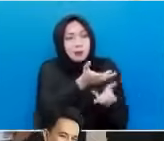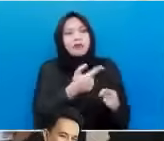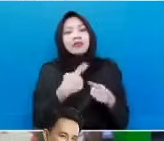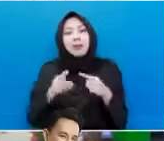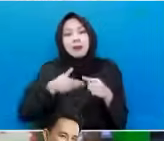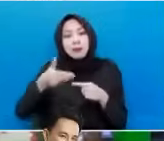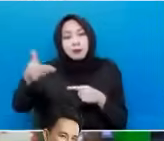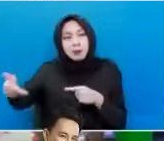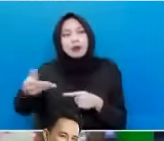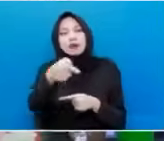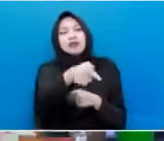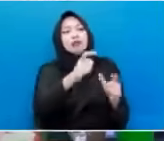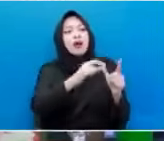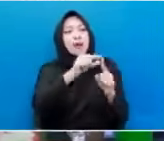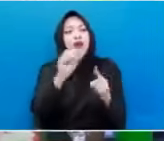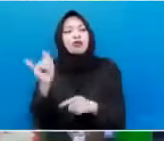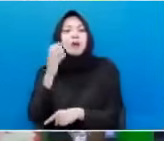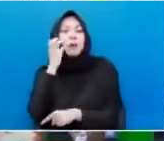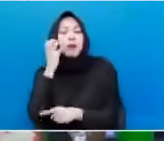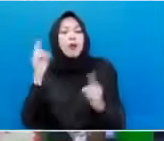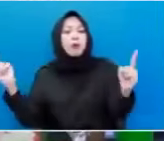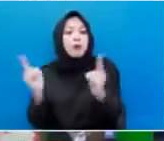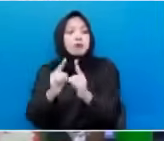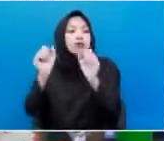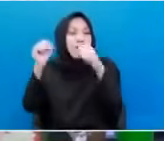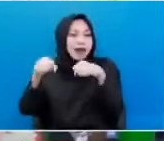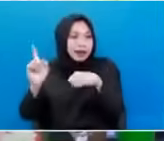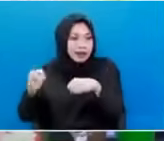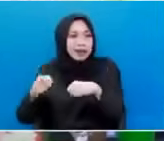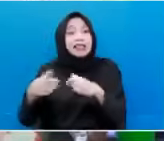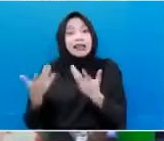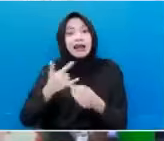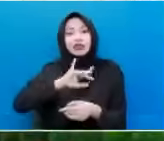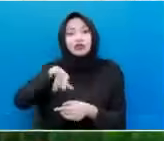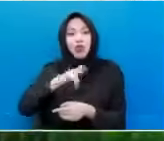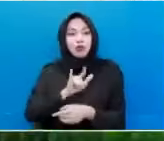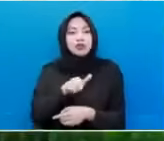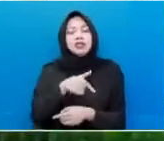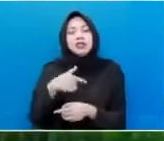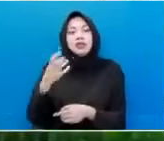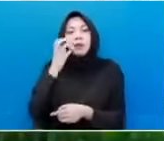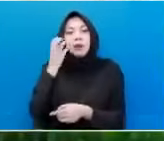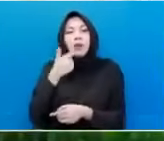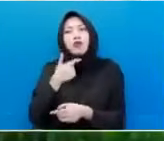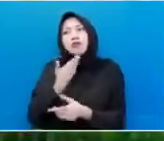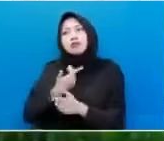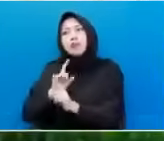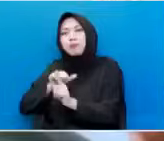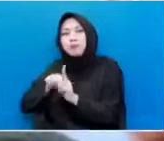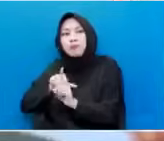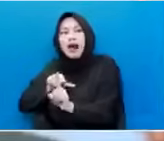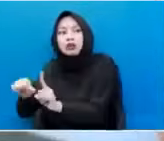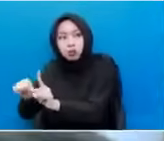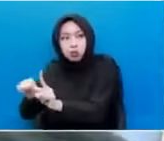terjadilah kesepakatan dengan Pak prabo artinya di belakang layar Pak Jokowi masih berusaha mencoba untuk membantu tanpa mencoba